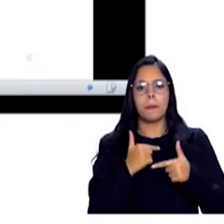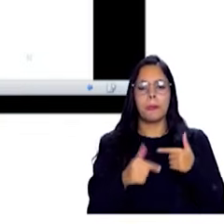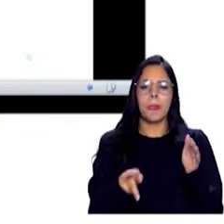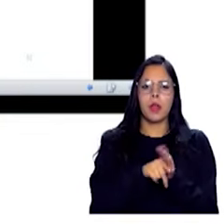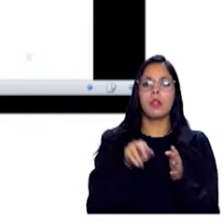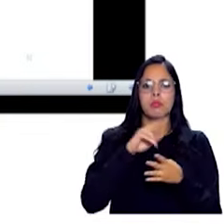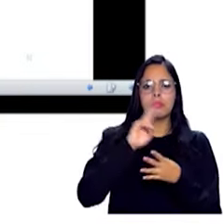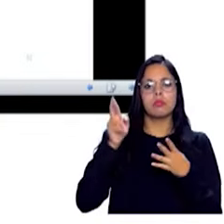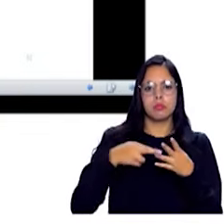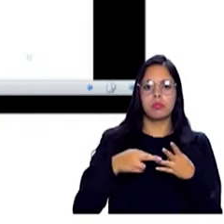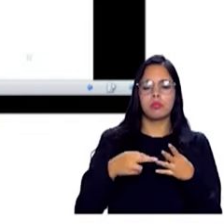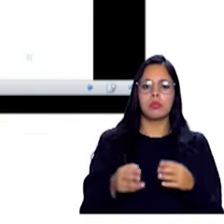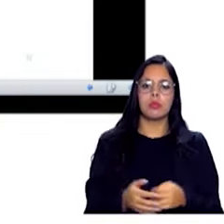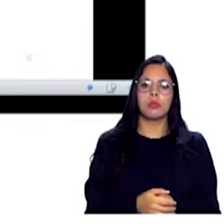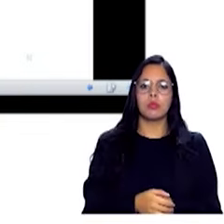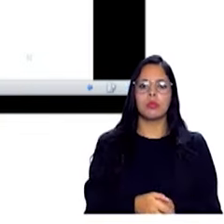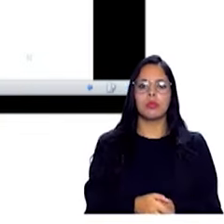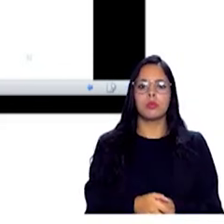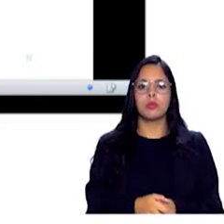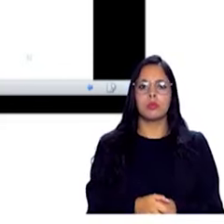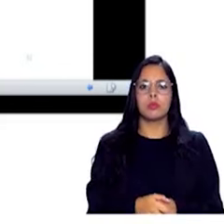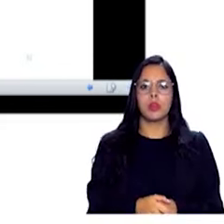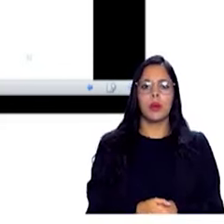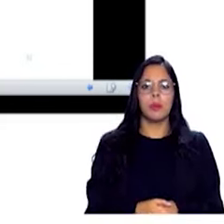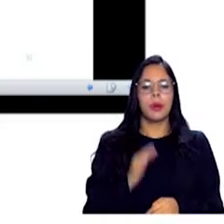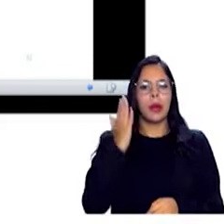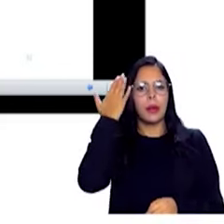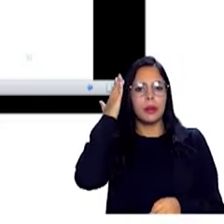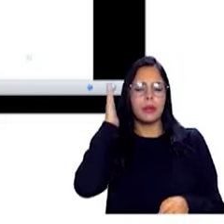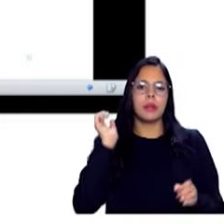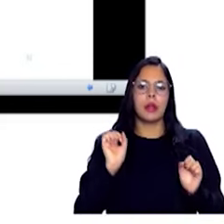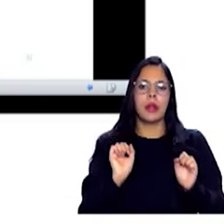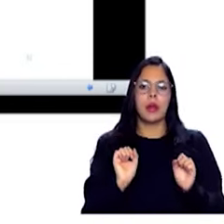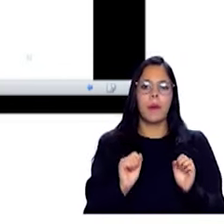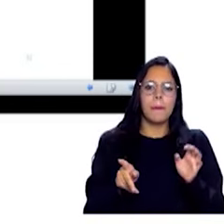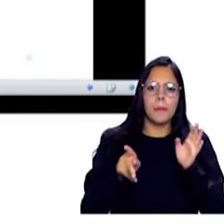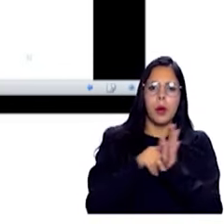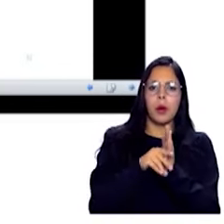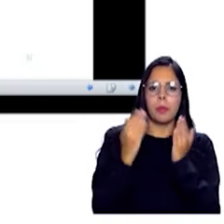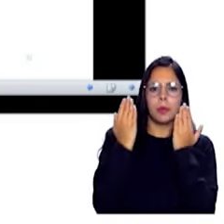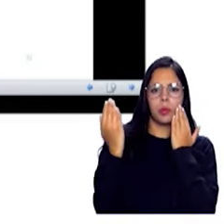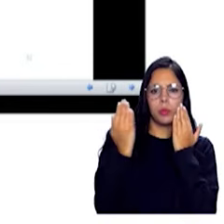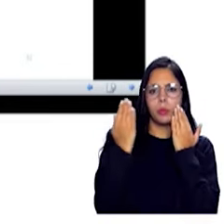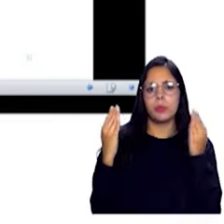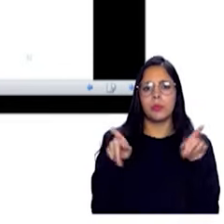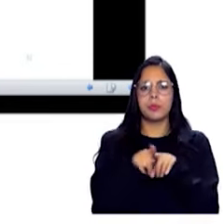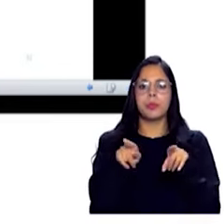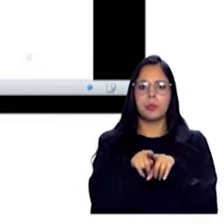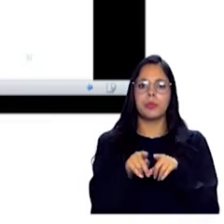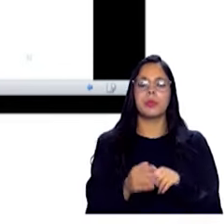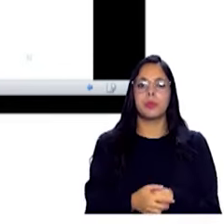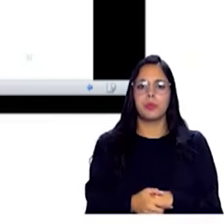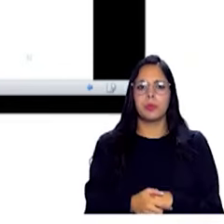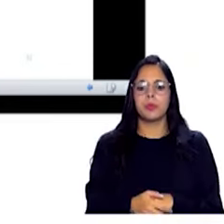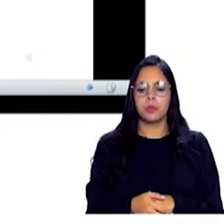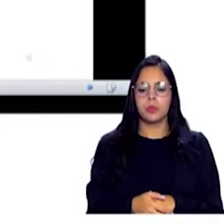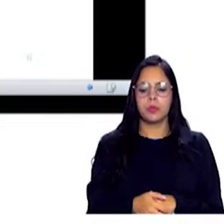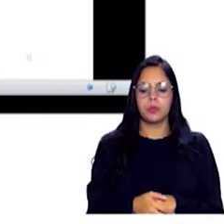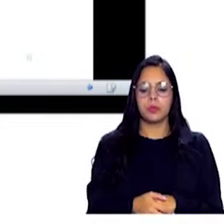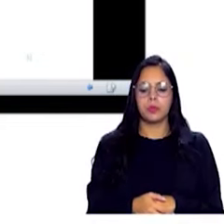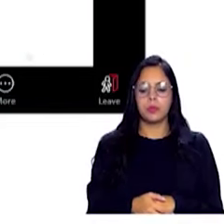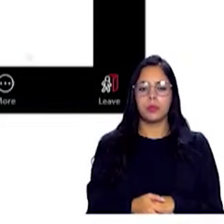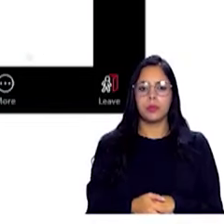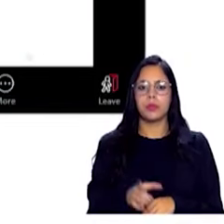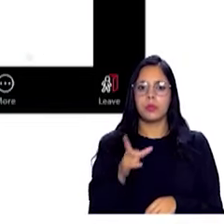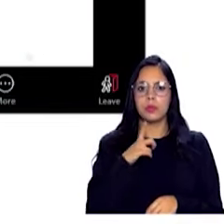sostanziale che disciplinan Il suo stesso funzionamento e indubal si Sta riscontrare una Forte limitazione del controllo Sul caso